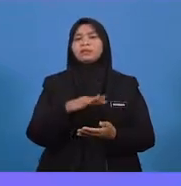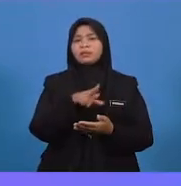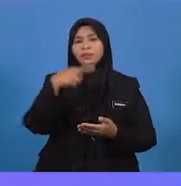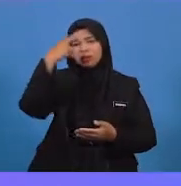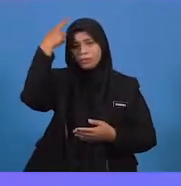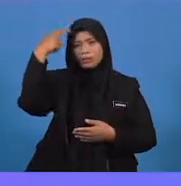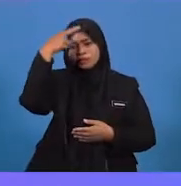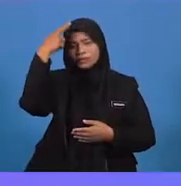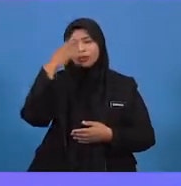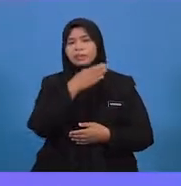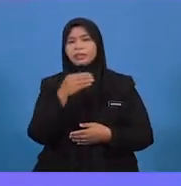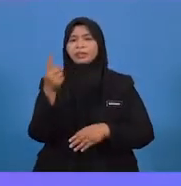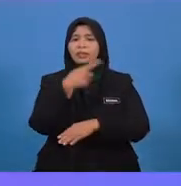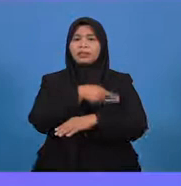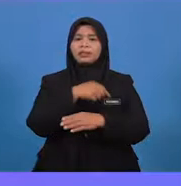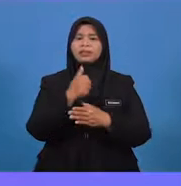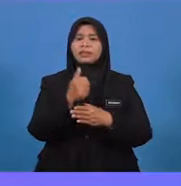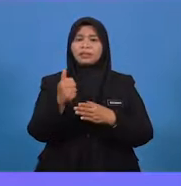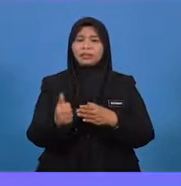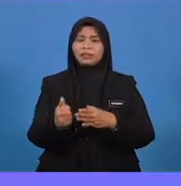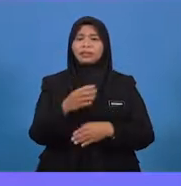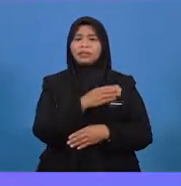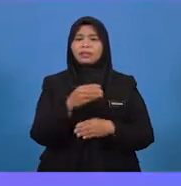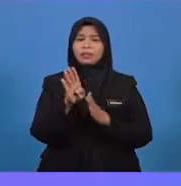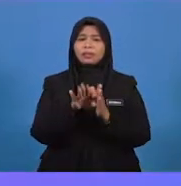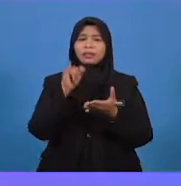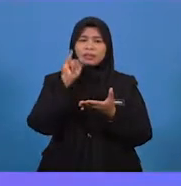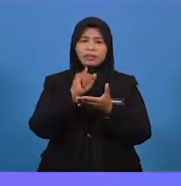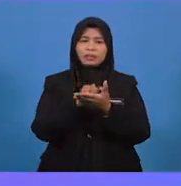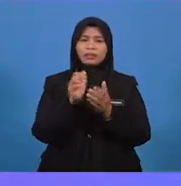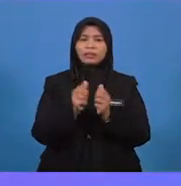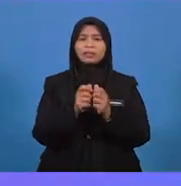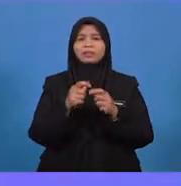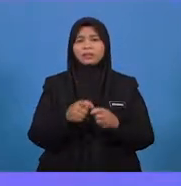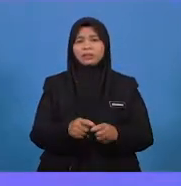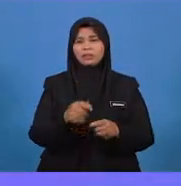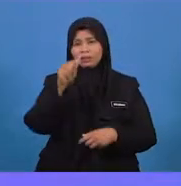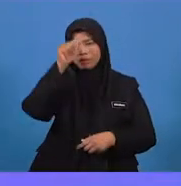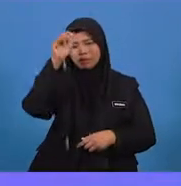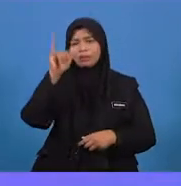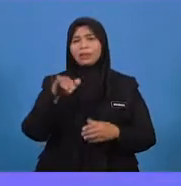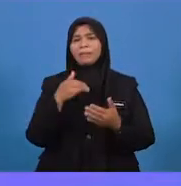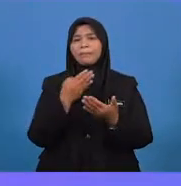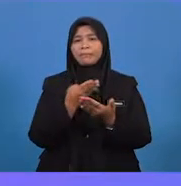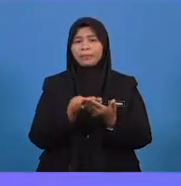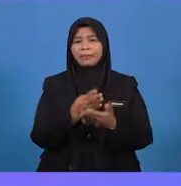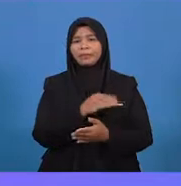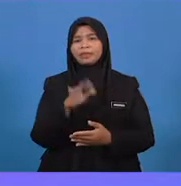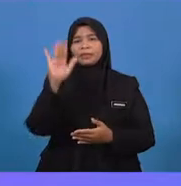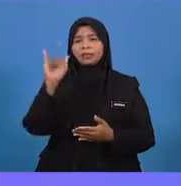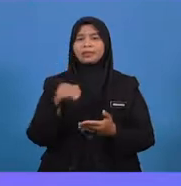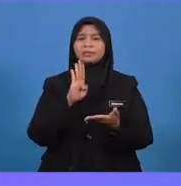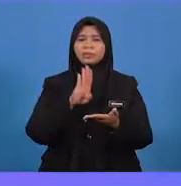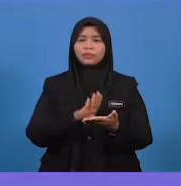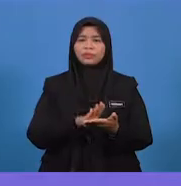para rasul dan hari akhirat, dan beriman dengan ketentuan Allah yang baik dan yang